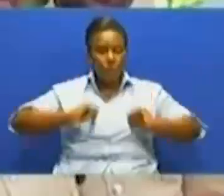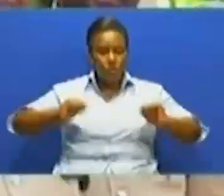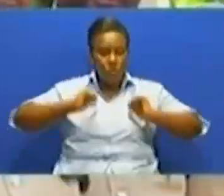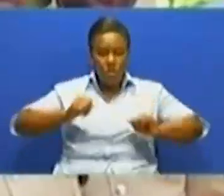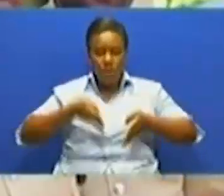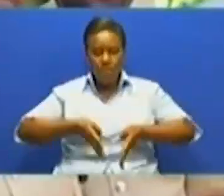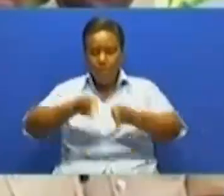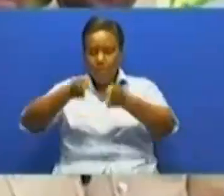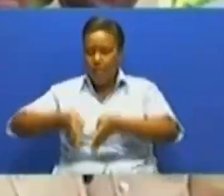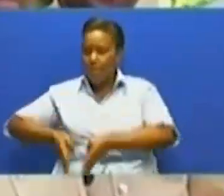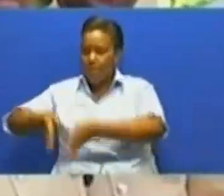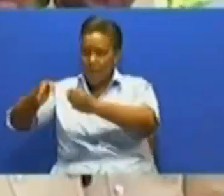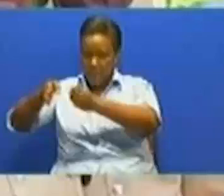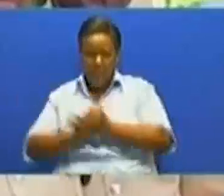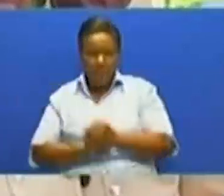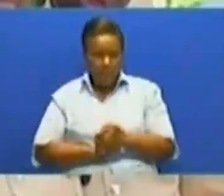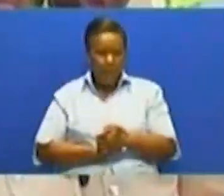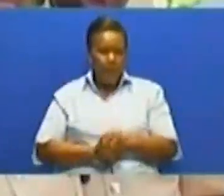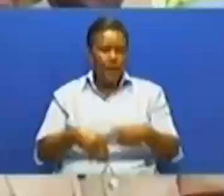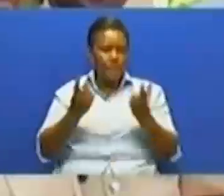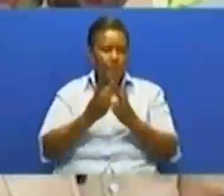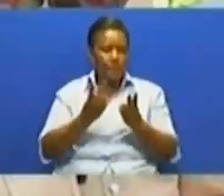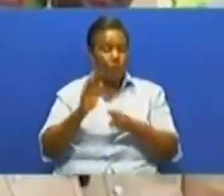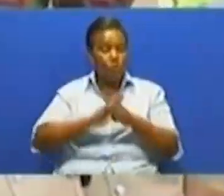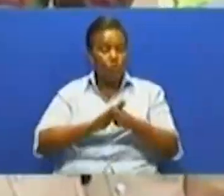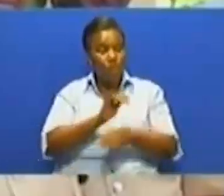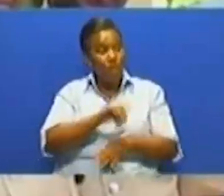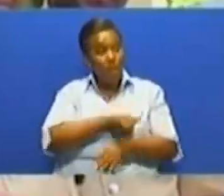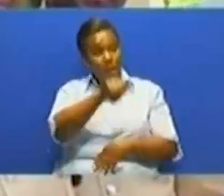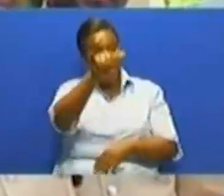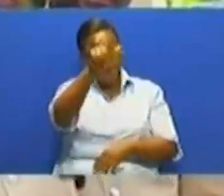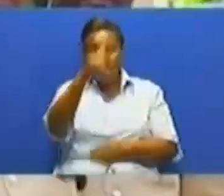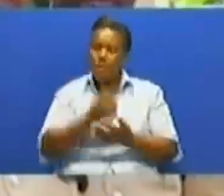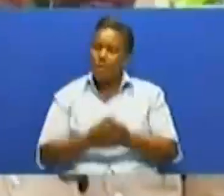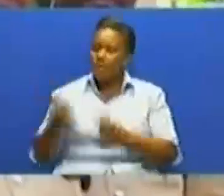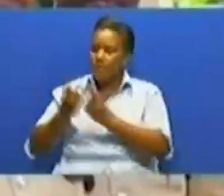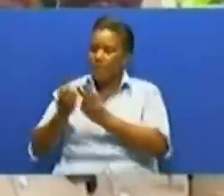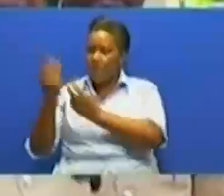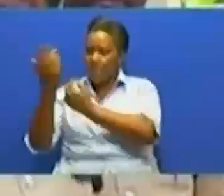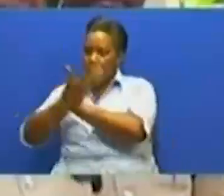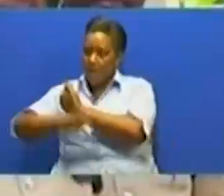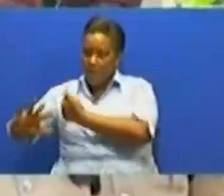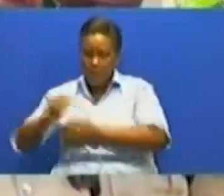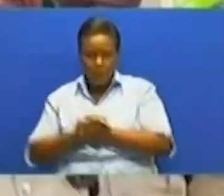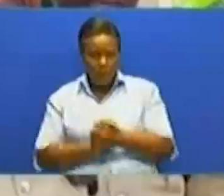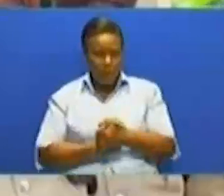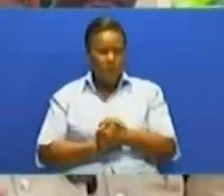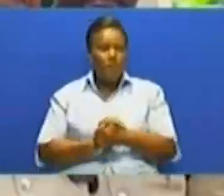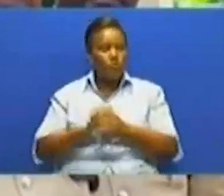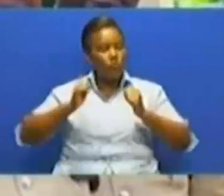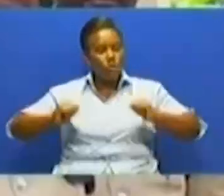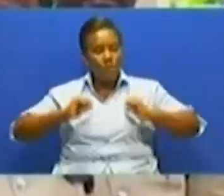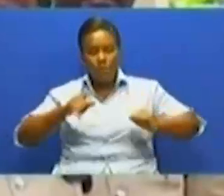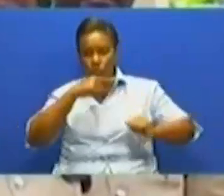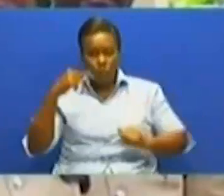askari kwa wingi sana. Doria tutakuja na helikopta pia, lakini doria pia ziwani, baharini tutakuwa na doria za kutosha. Vijana